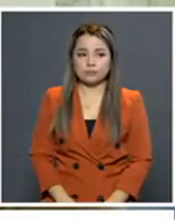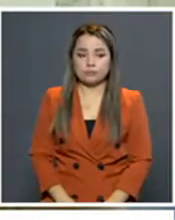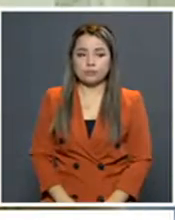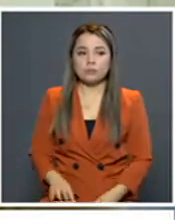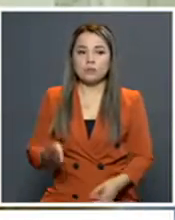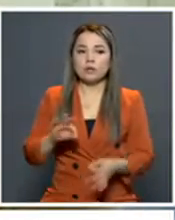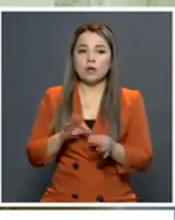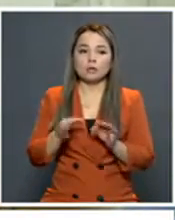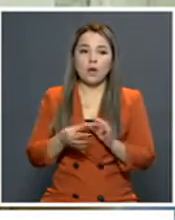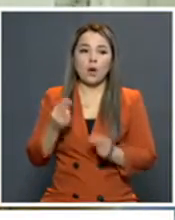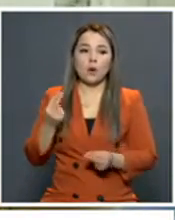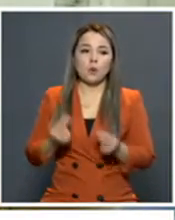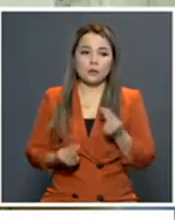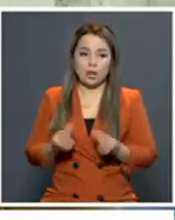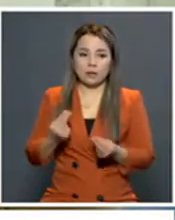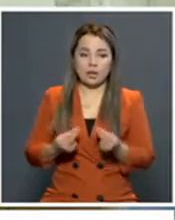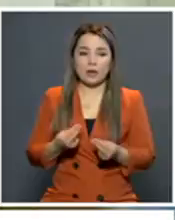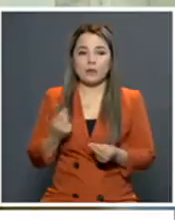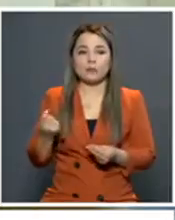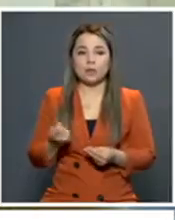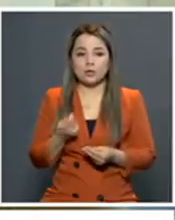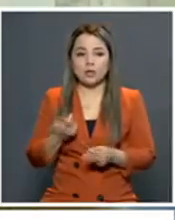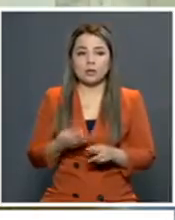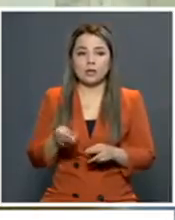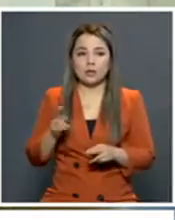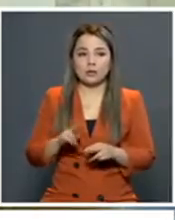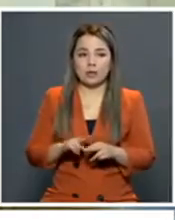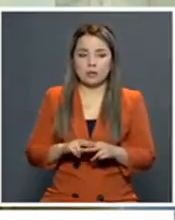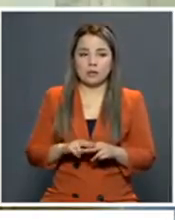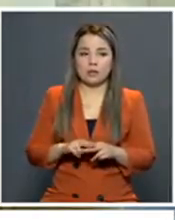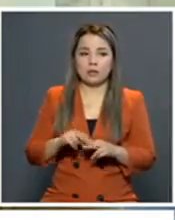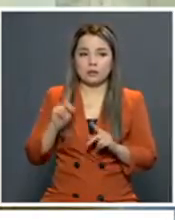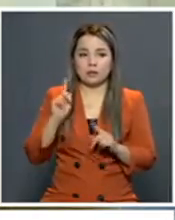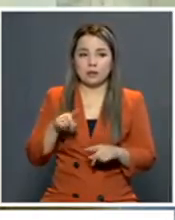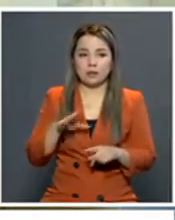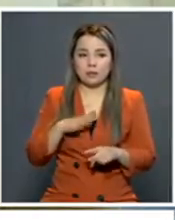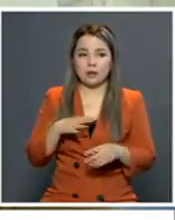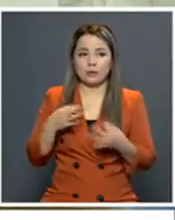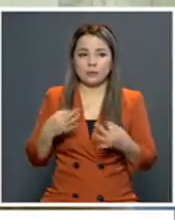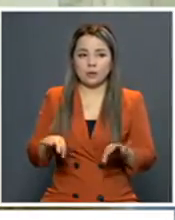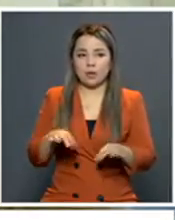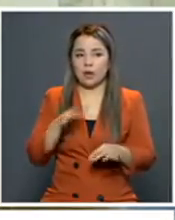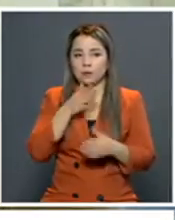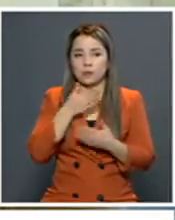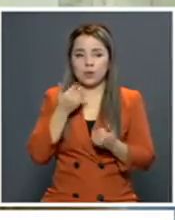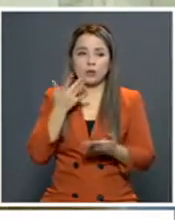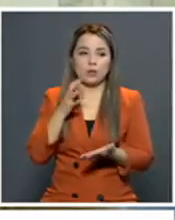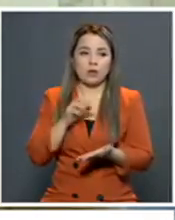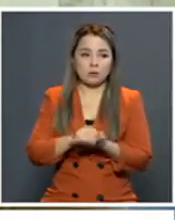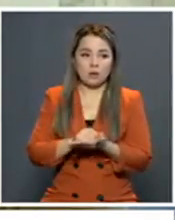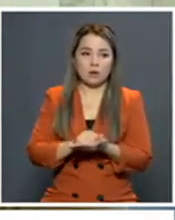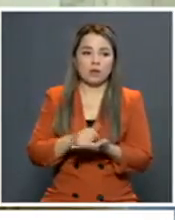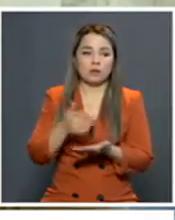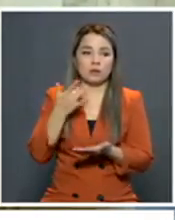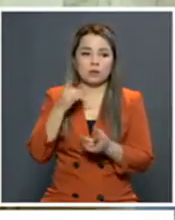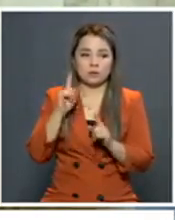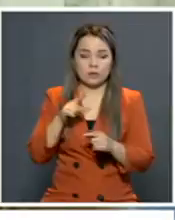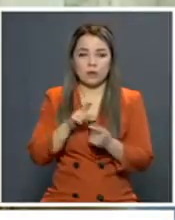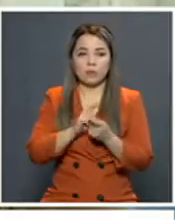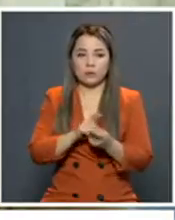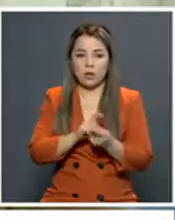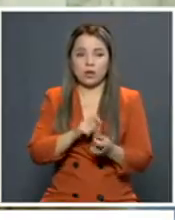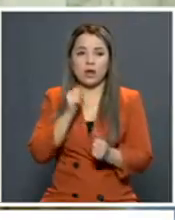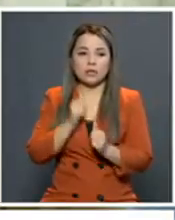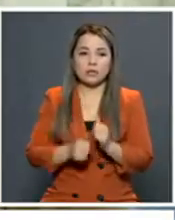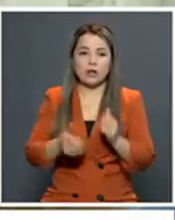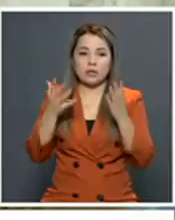Олимпиада ойындарында кішкене тонуста барамыз да, босамай барамыз. Ешқайсы бір грамм босауға болмайды. Күнде